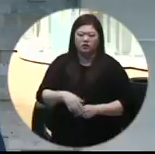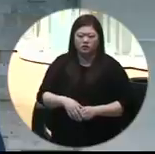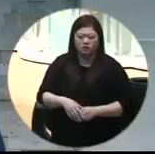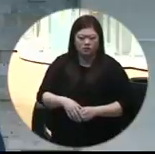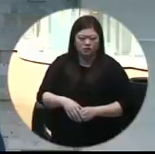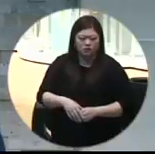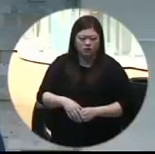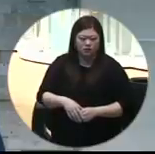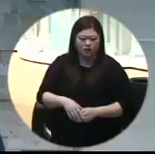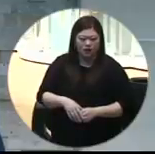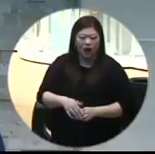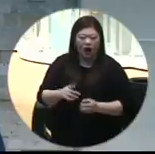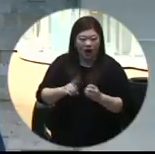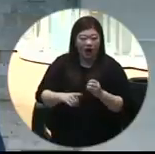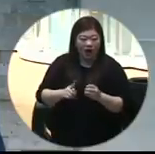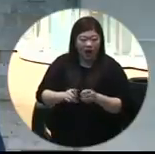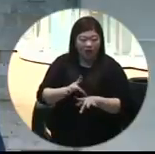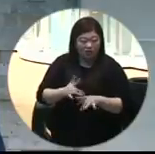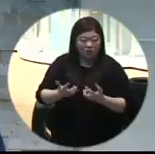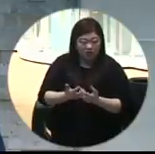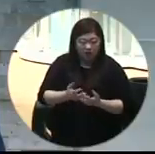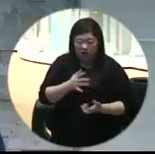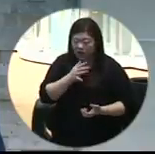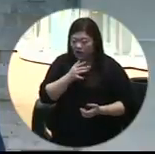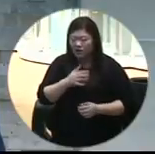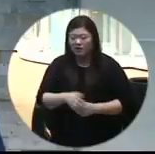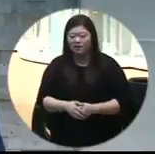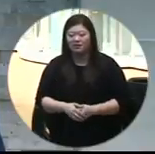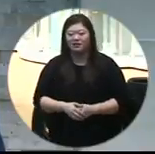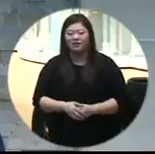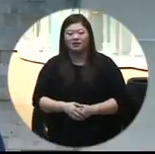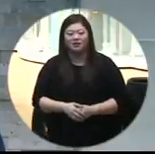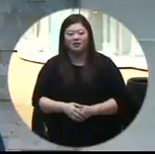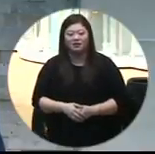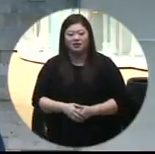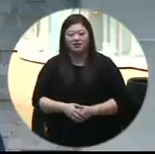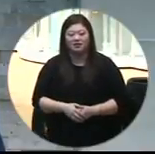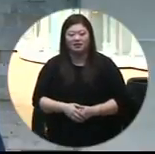지금 6천 마리나 되는 이 귀신이 들렸습니다. 자,